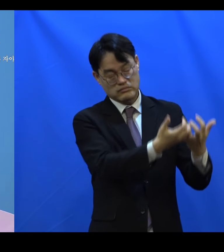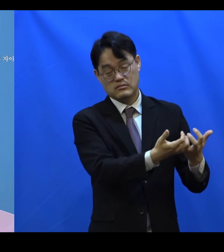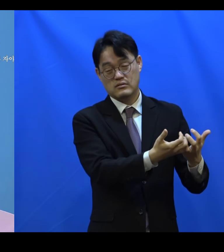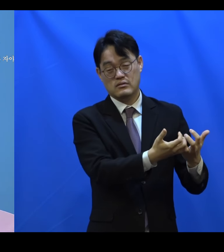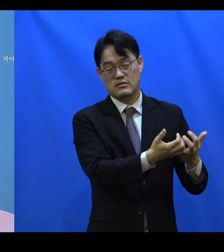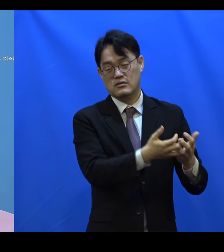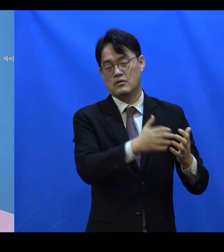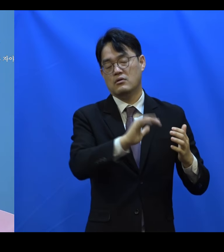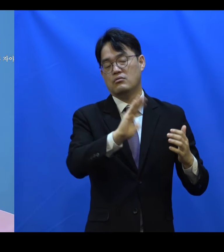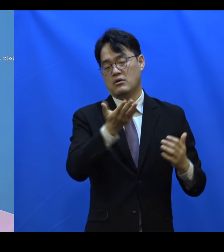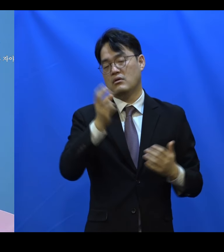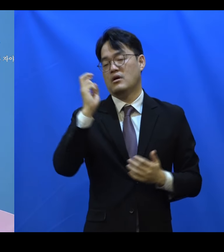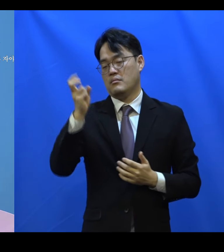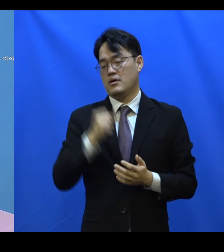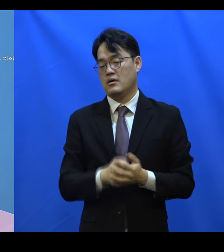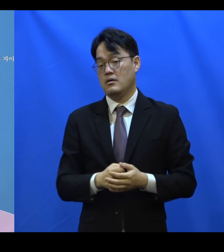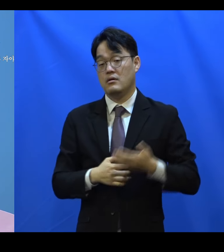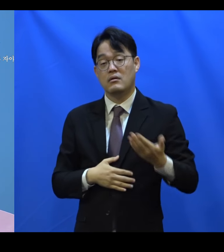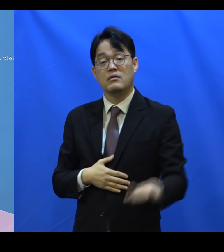수 있게